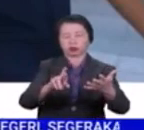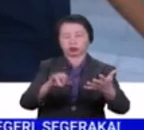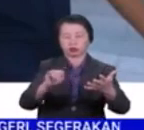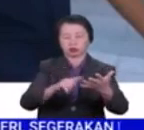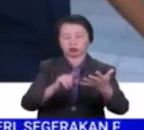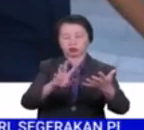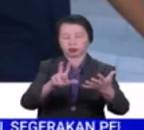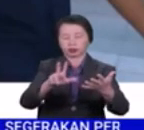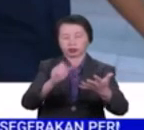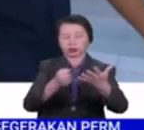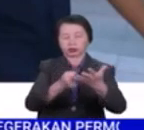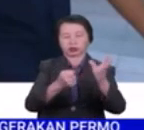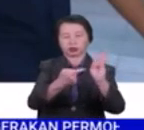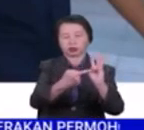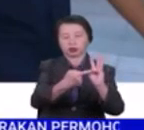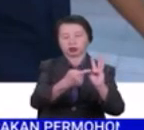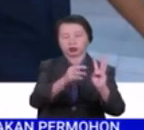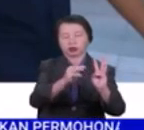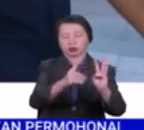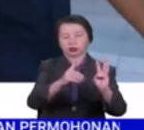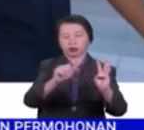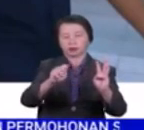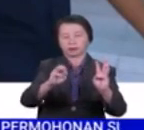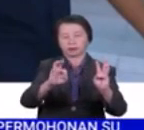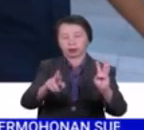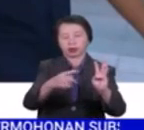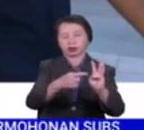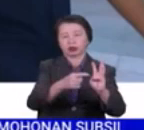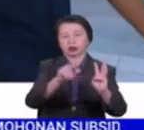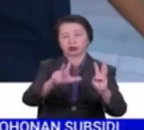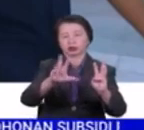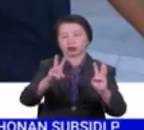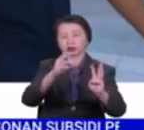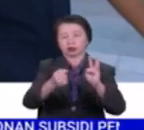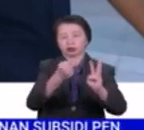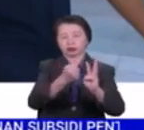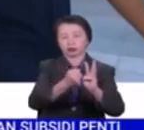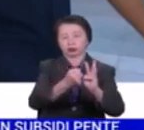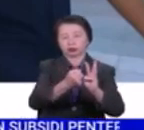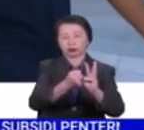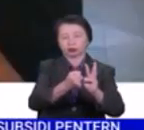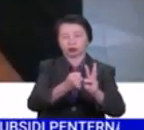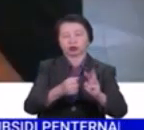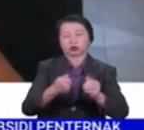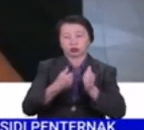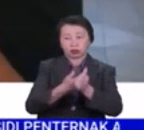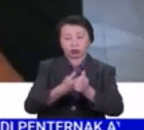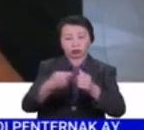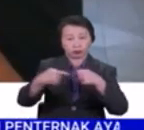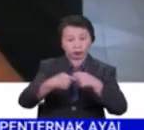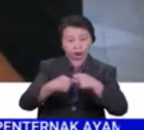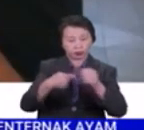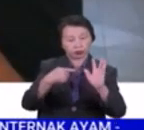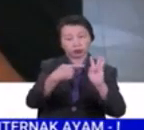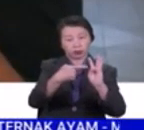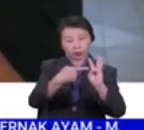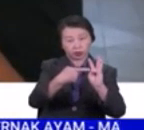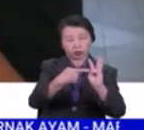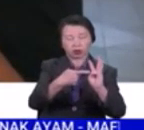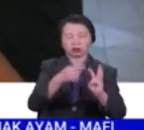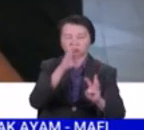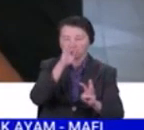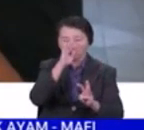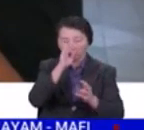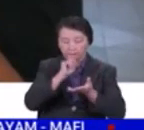Ismail 43 tahun dan Muhammad Amir ciazy 36 tahun paling tadi mengikut Tuhan kesemua mereka didakwa